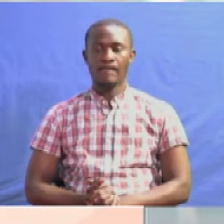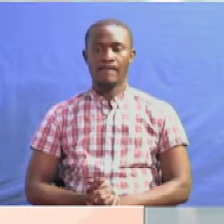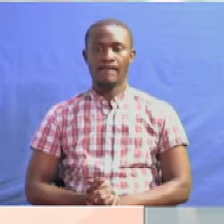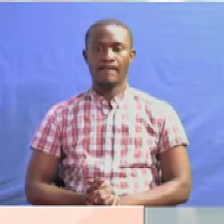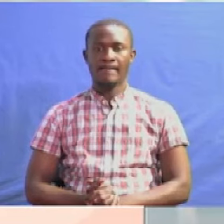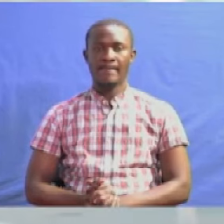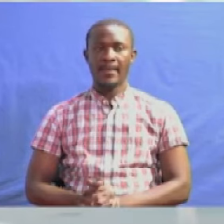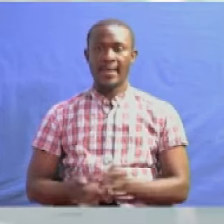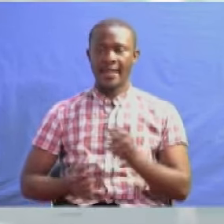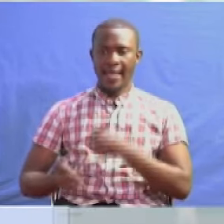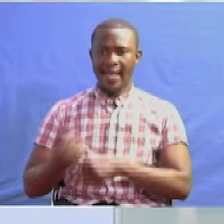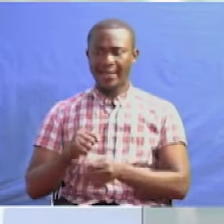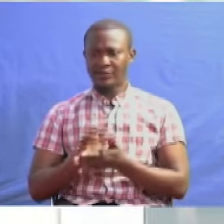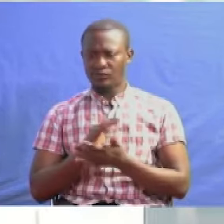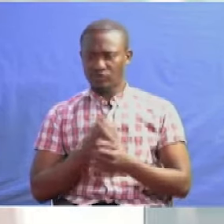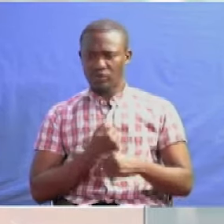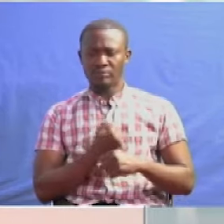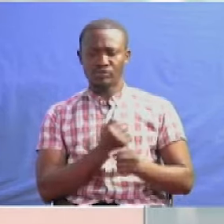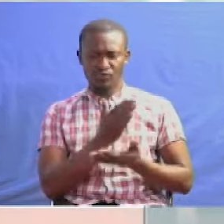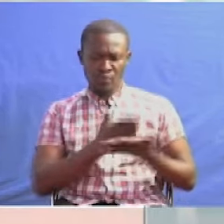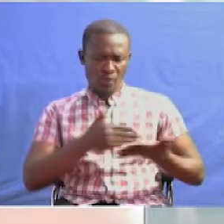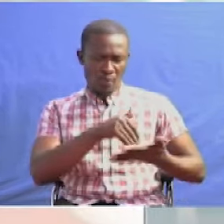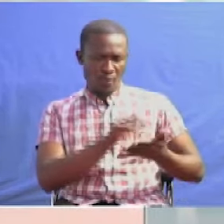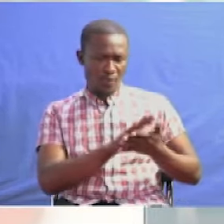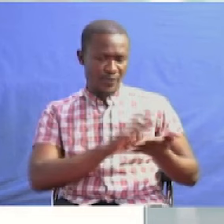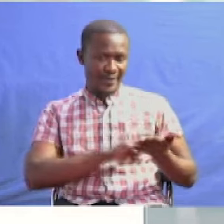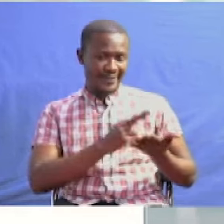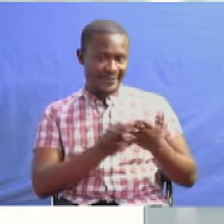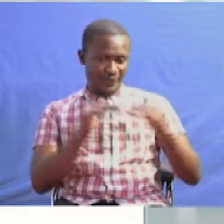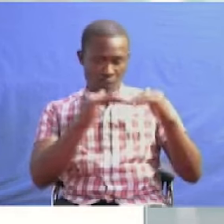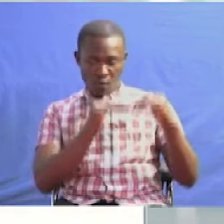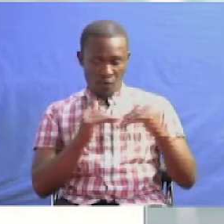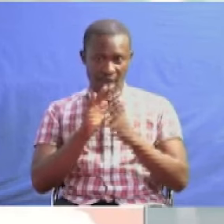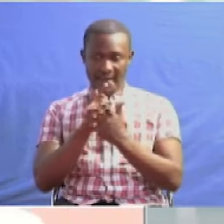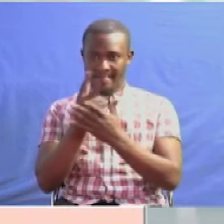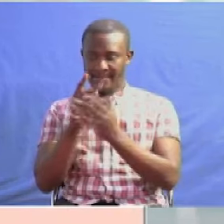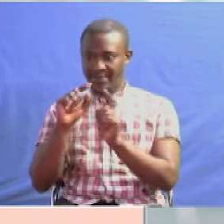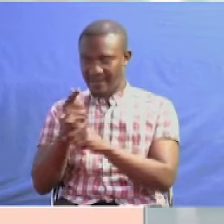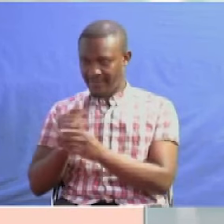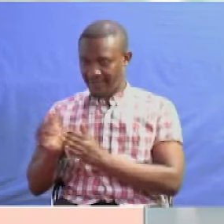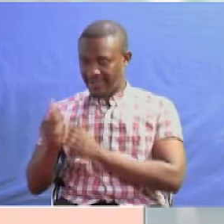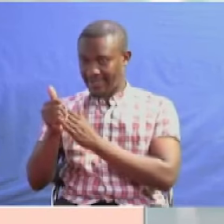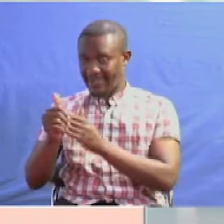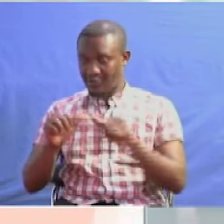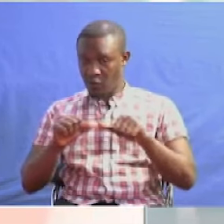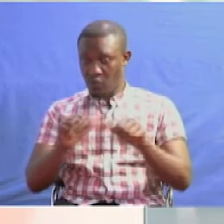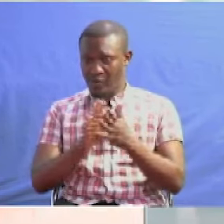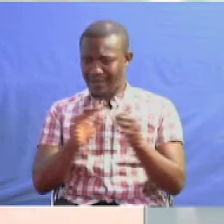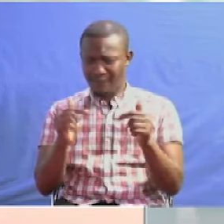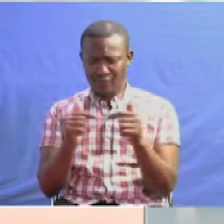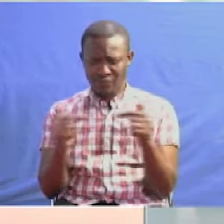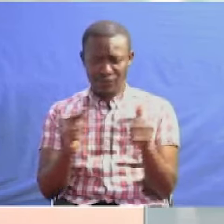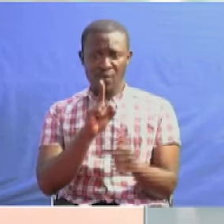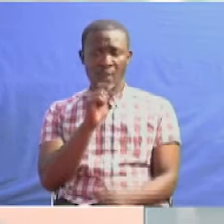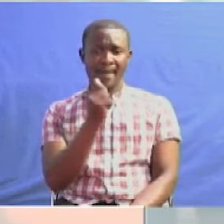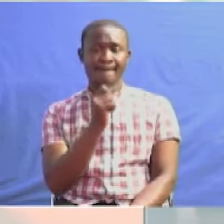Katika harakati za kuimarisha ugavi wa rasilimali kwa usawa, baadhi ya viongozi hapa nchini wameendelea kupinga ajenda ya one